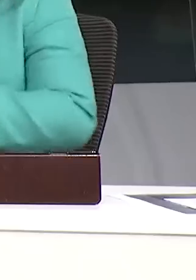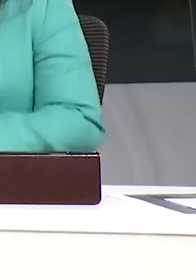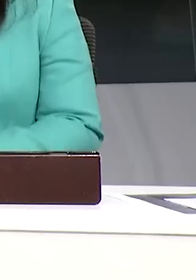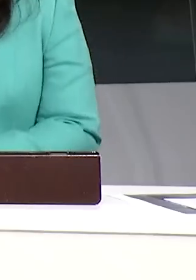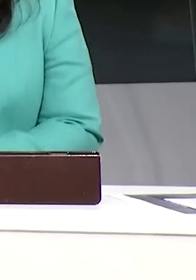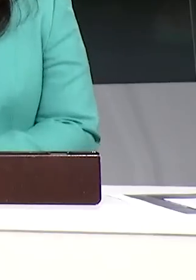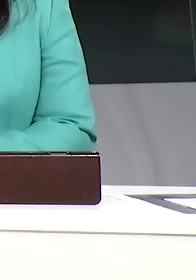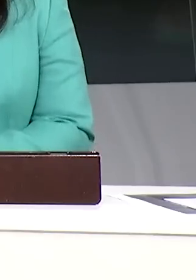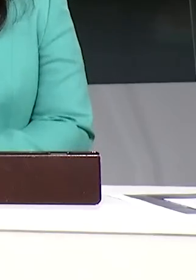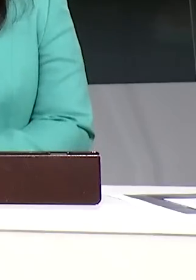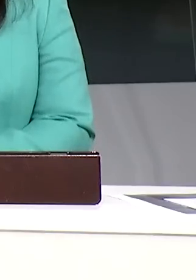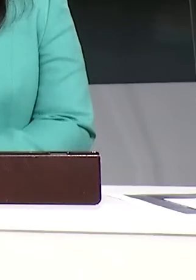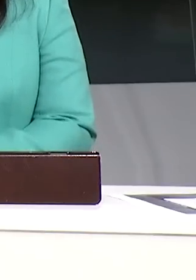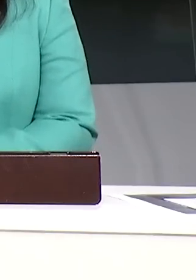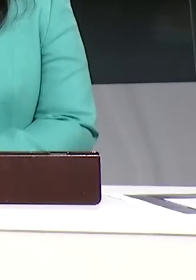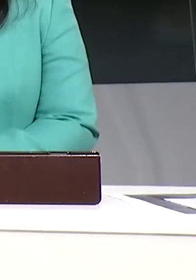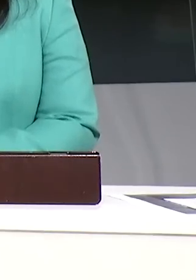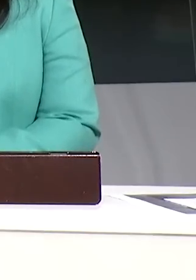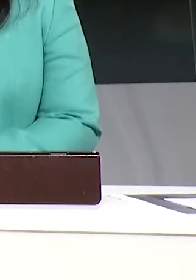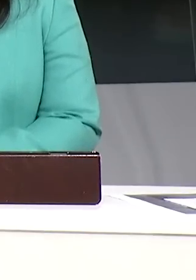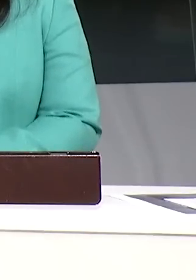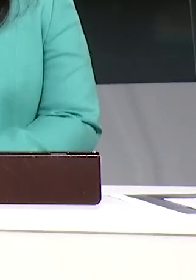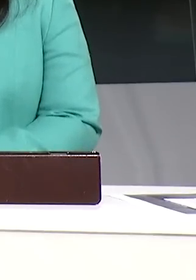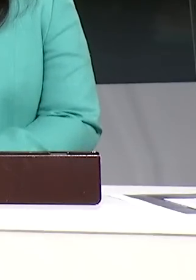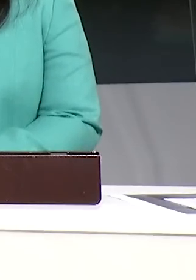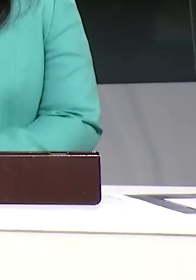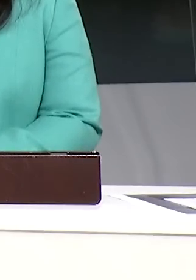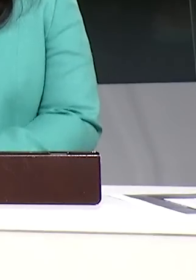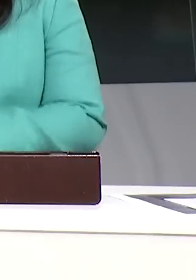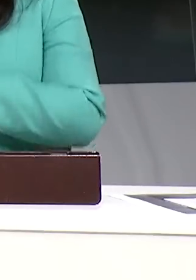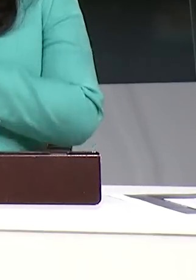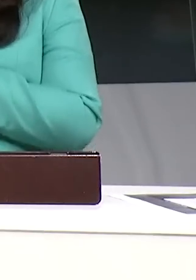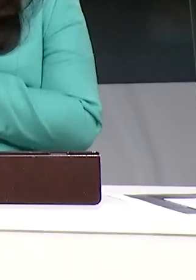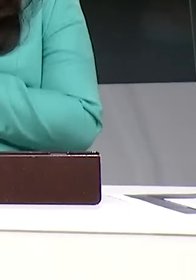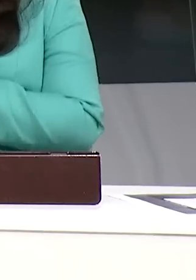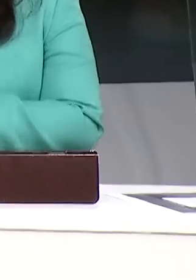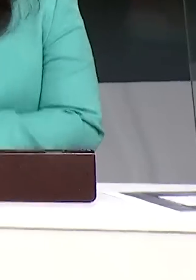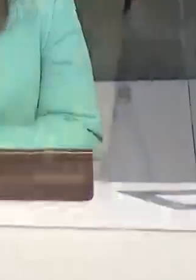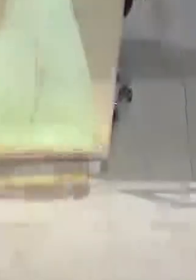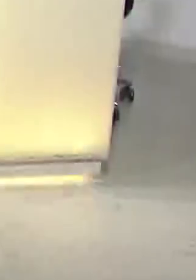ค่ะคุณสุภาโชคค่ะ วันนี้รายการพิเศษลาไปเลยนะครับเดี๋ยวเจอกันในช่วงข่าวพักเที่ยงนะครับสวัสดีครับ สวัสดีค่ะ